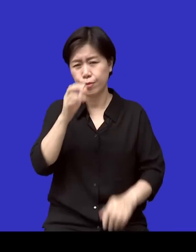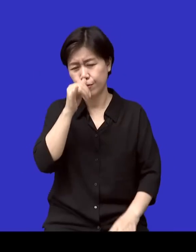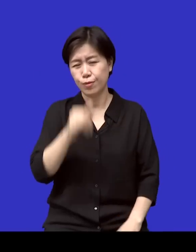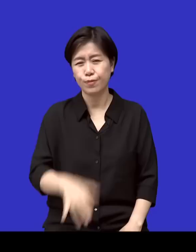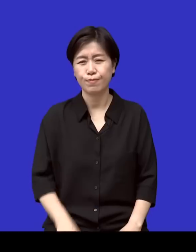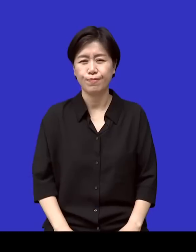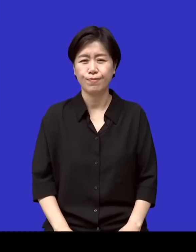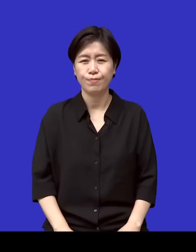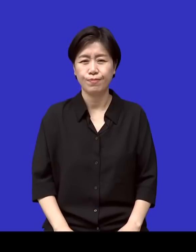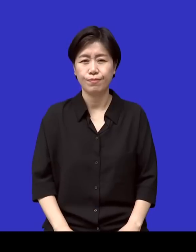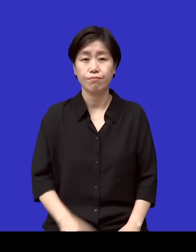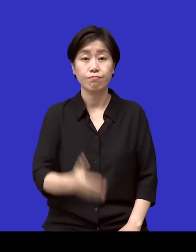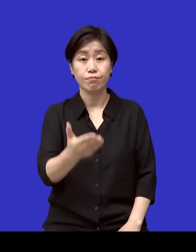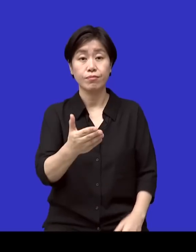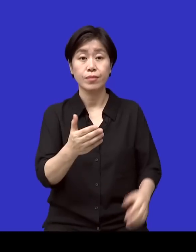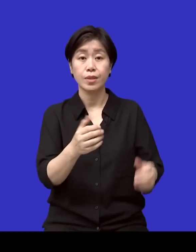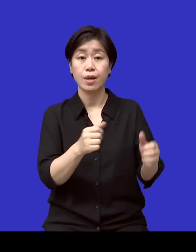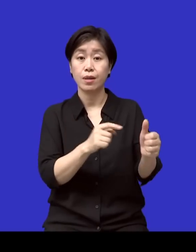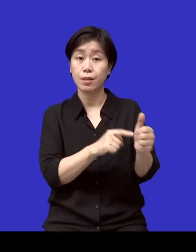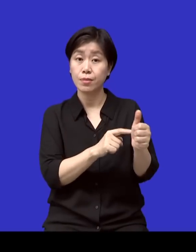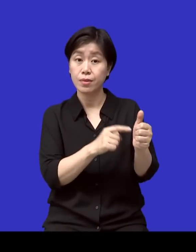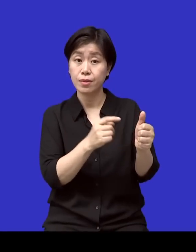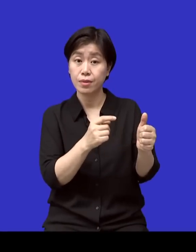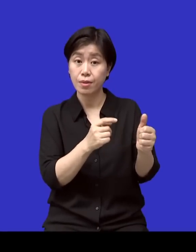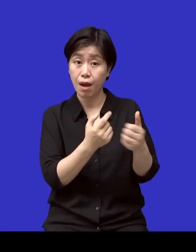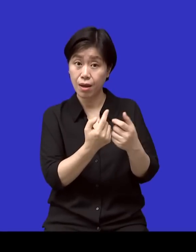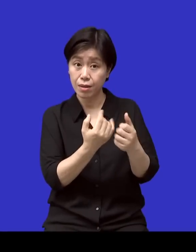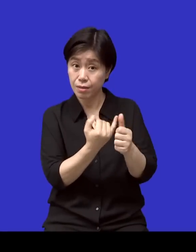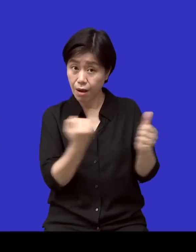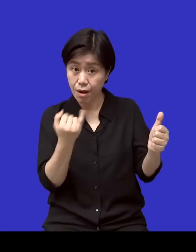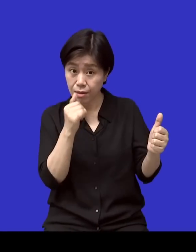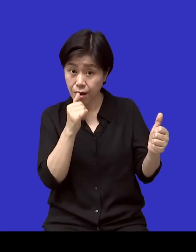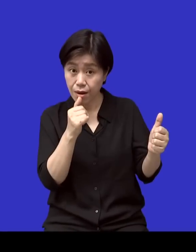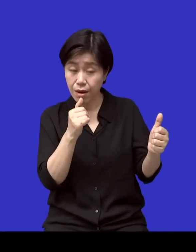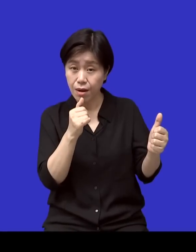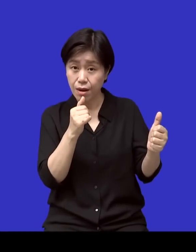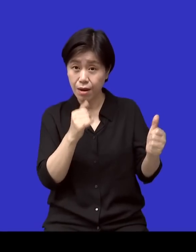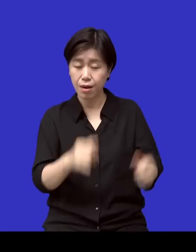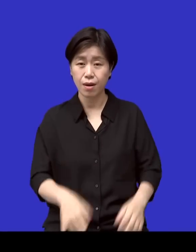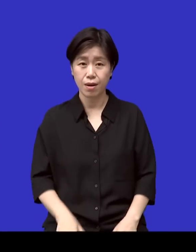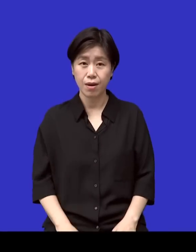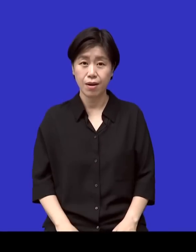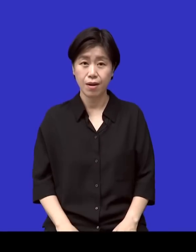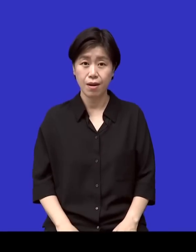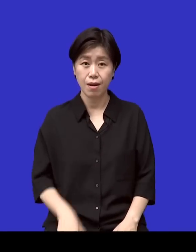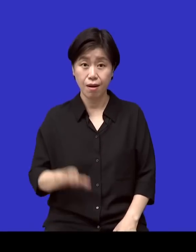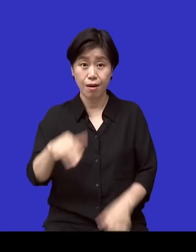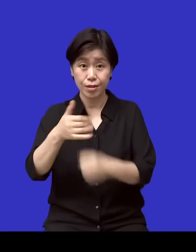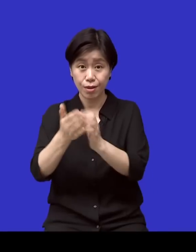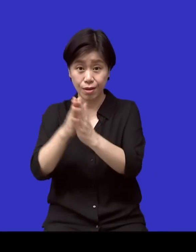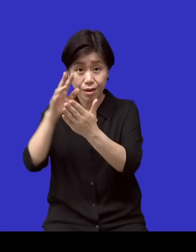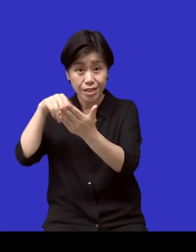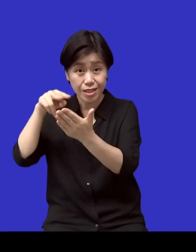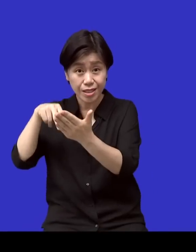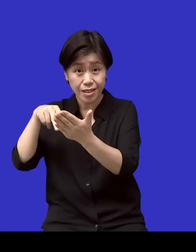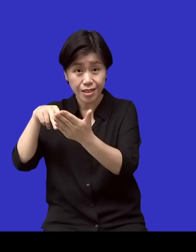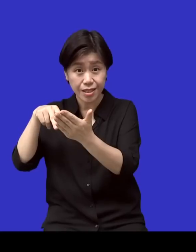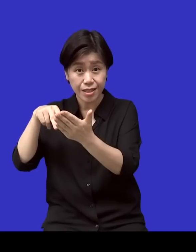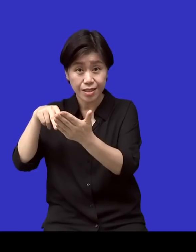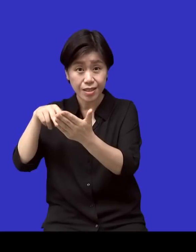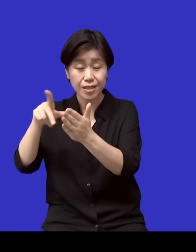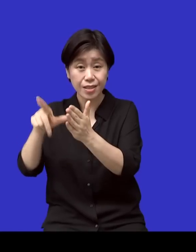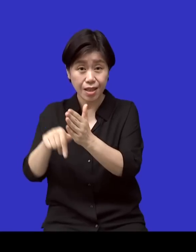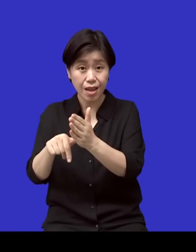하고 있습니다. 남자친구랑은 어떻게 됐어요? 헤어졌죠. 말씀 묵상했더니 남자친구를 하나님이 떼어놓으셨는데 그런가 봐요. 하나님이 보내버려요?